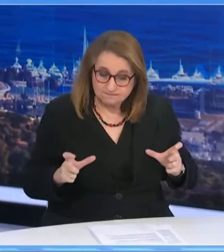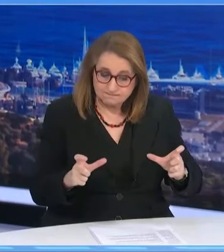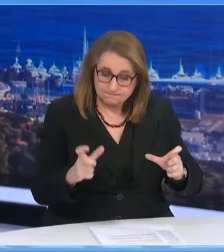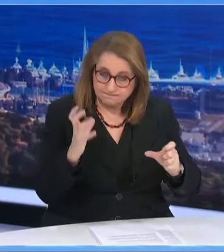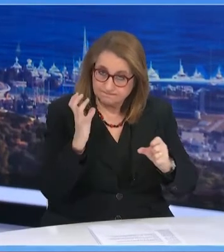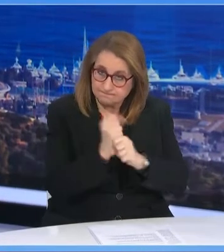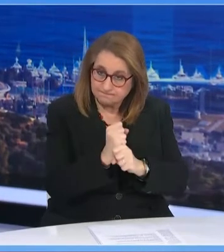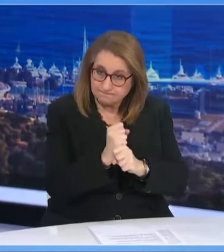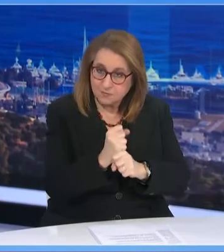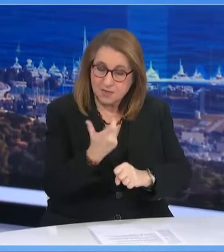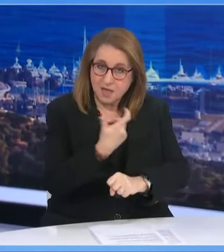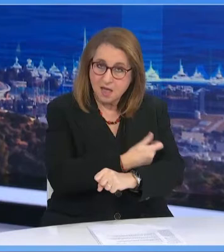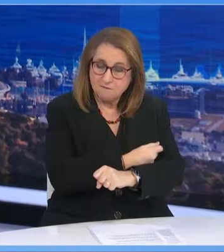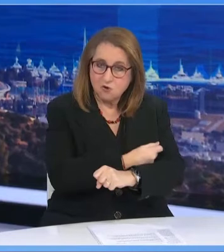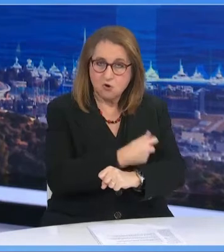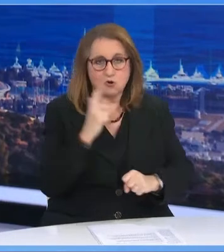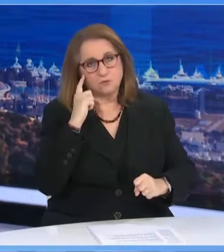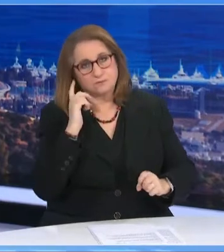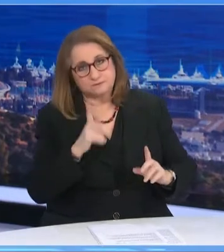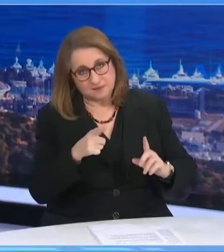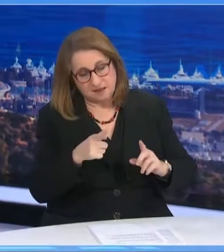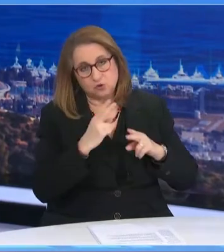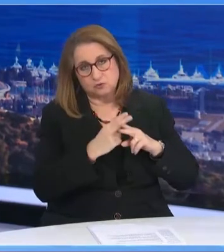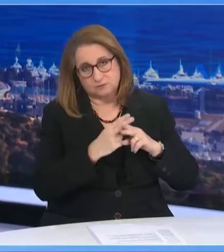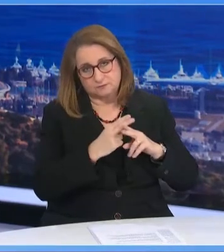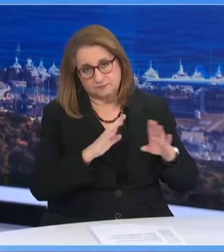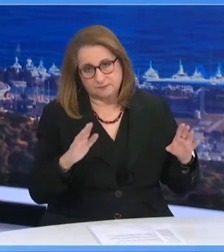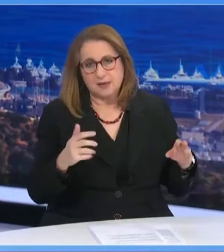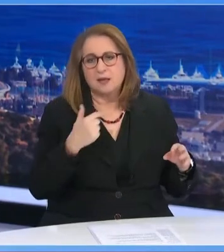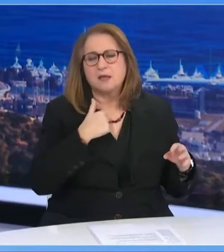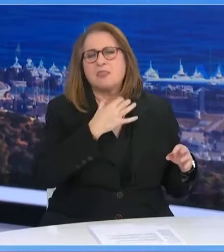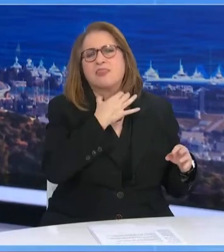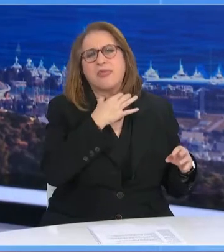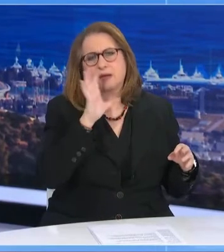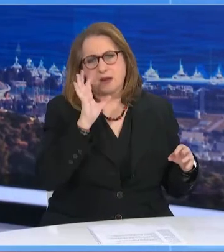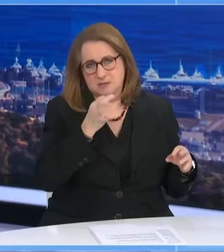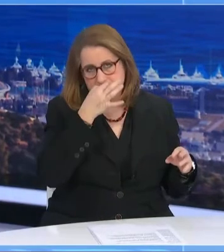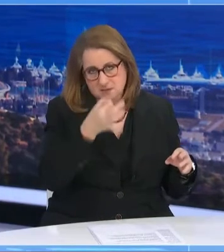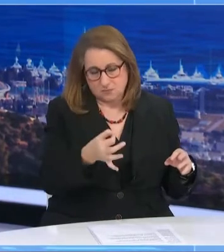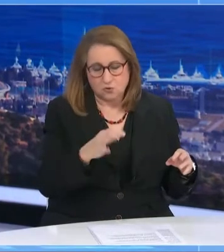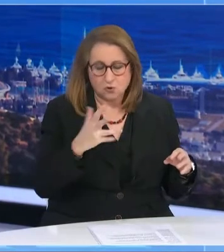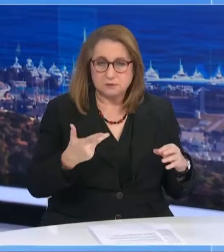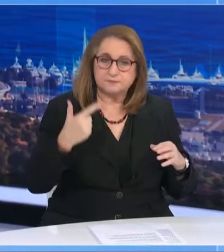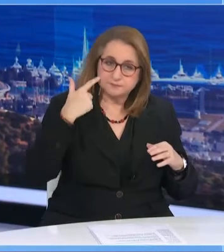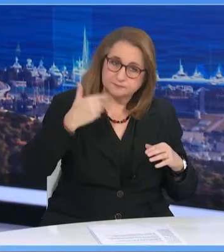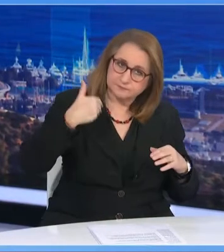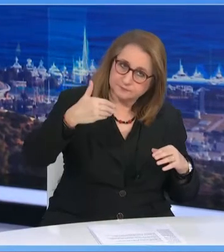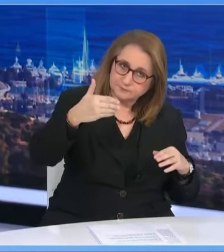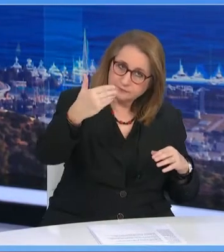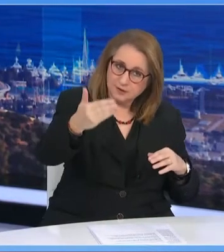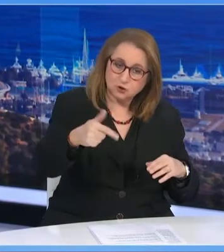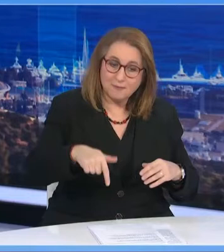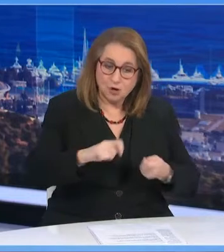εμβόλιο. Είναι περιττό να πούμε ότι η προοπτική με την εμφάνιση